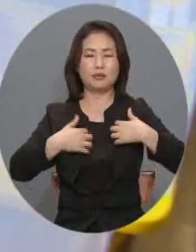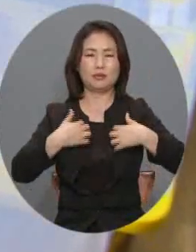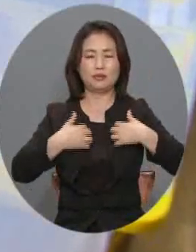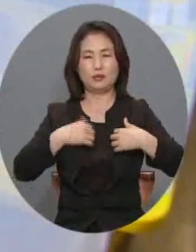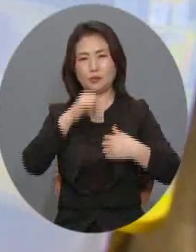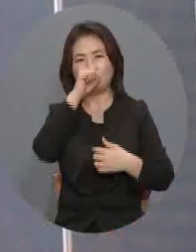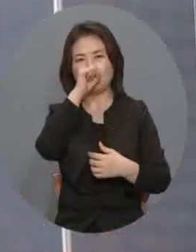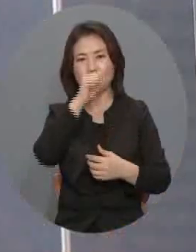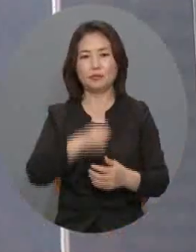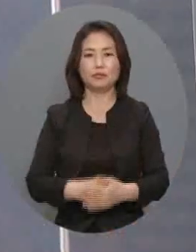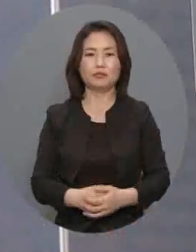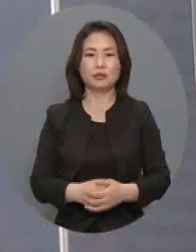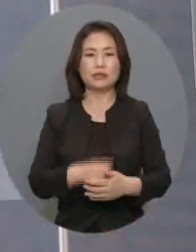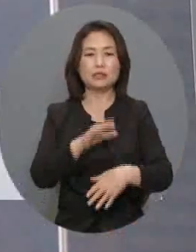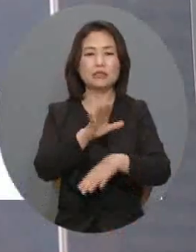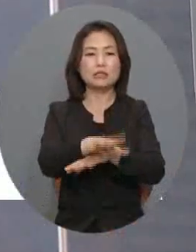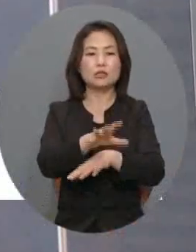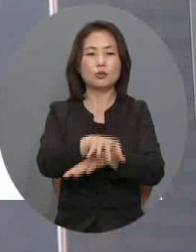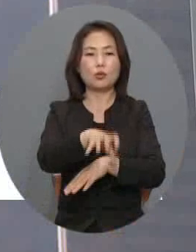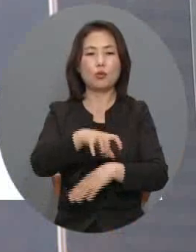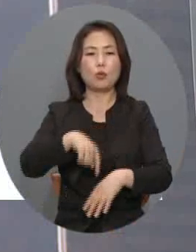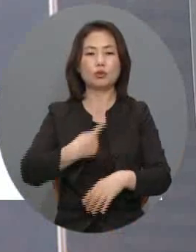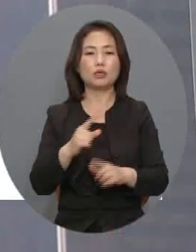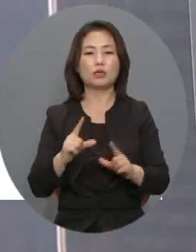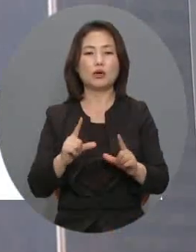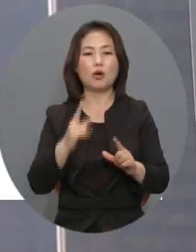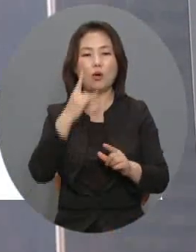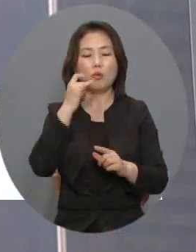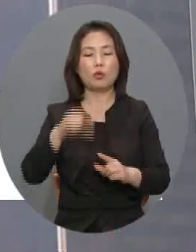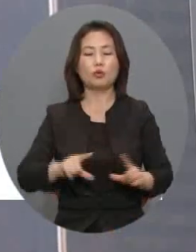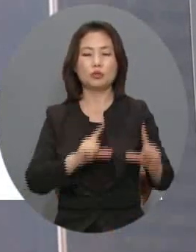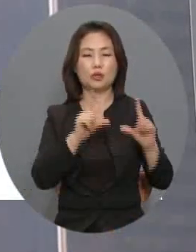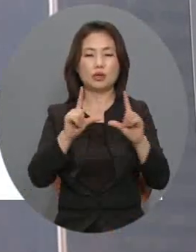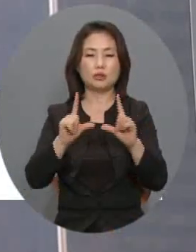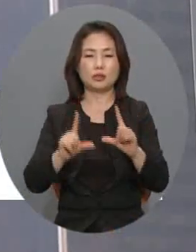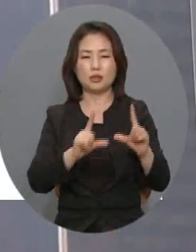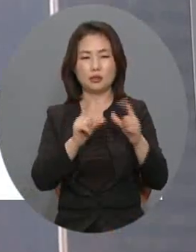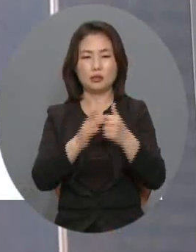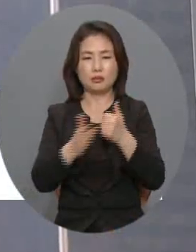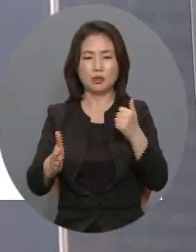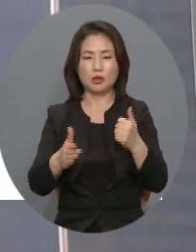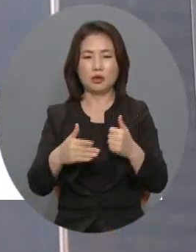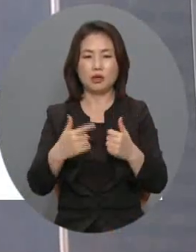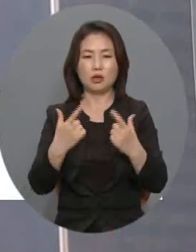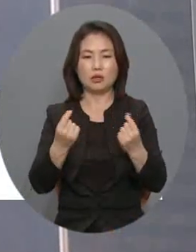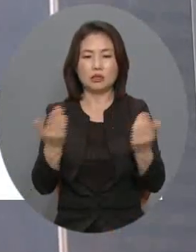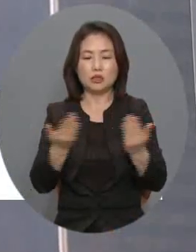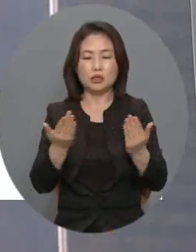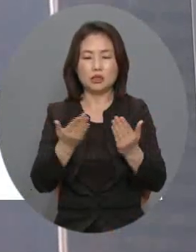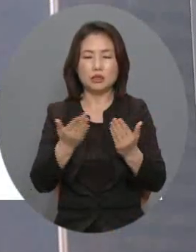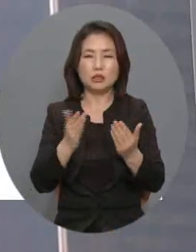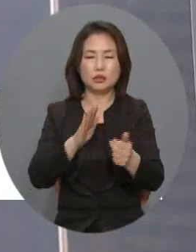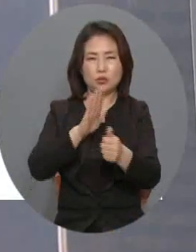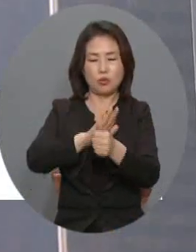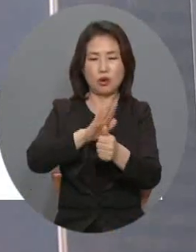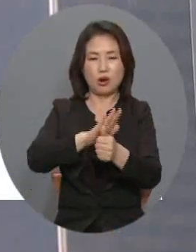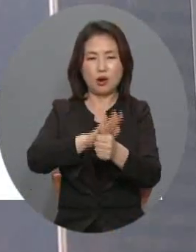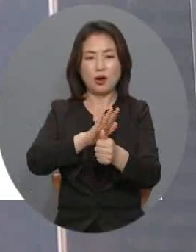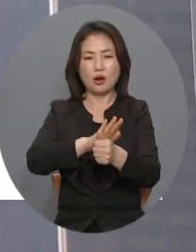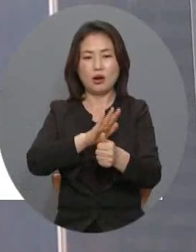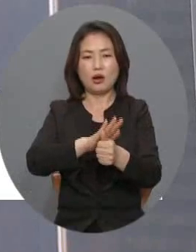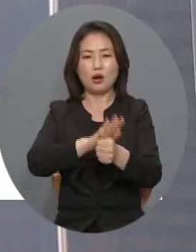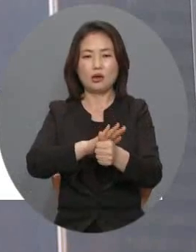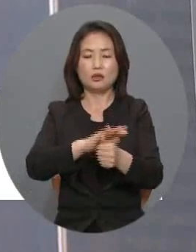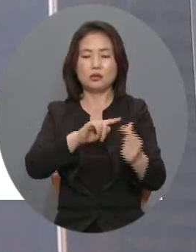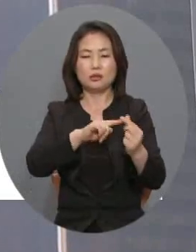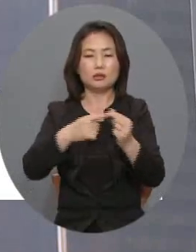반갑습니다. 시골에서 사는데 뭐 부모 엄마 혼자 계시니까 그 뭐 같이 일을